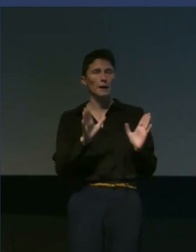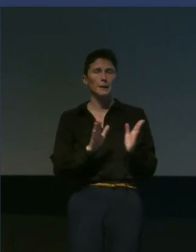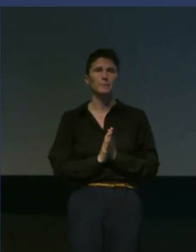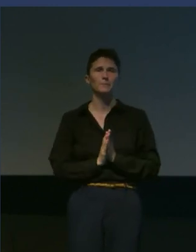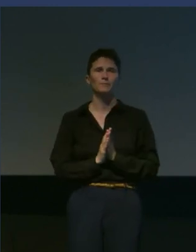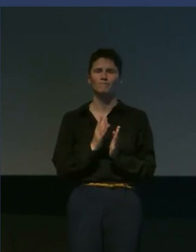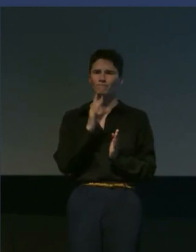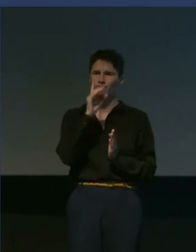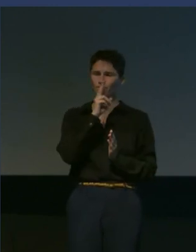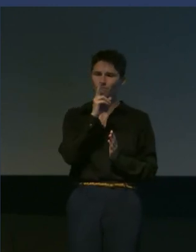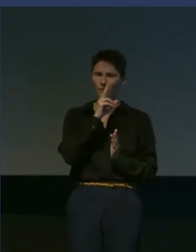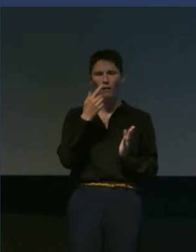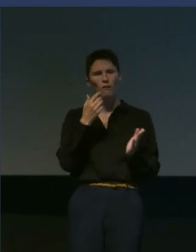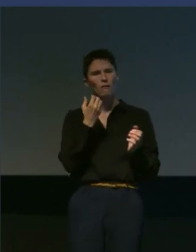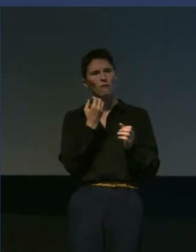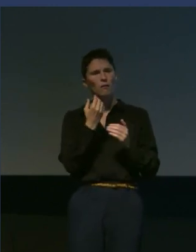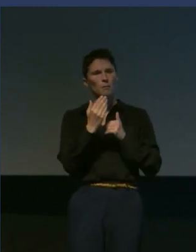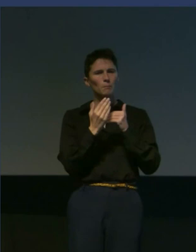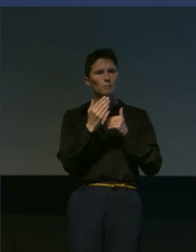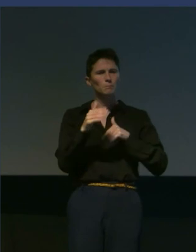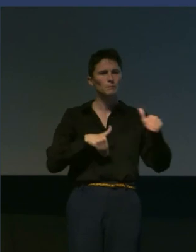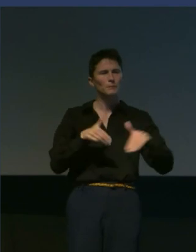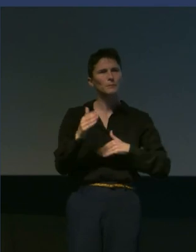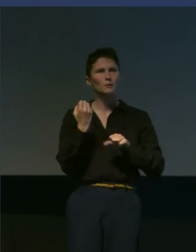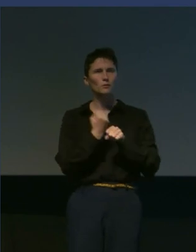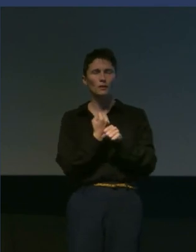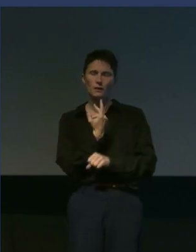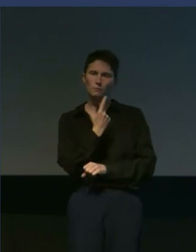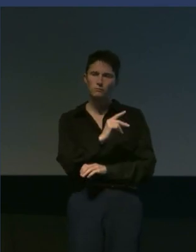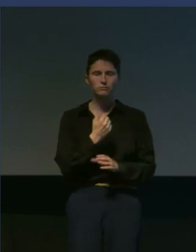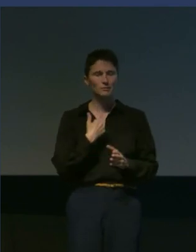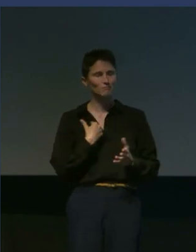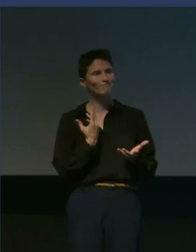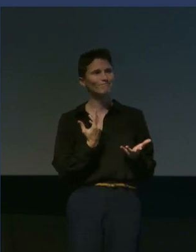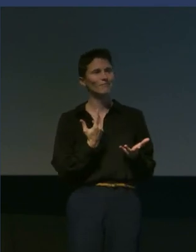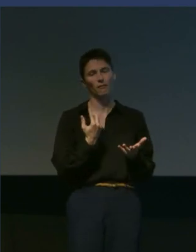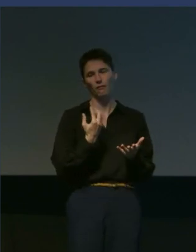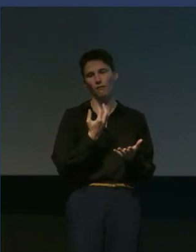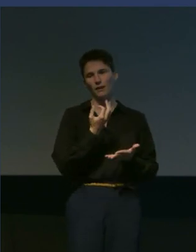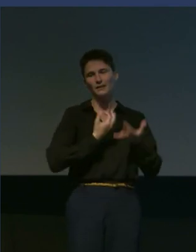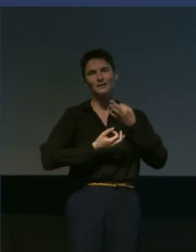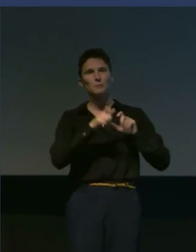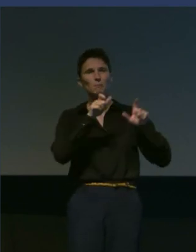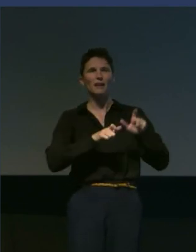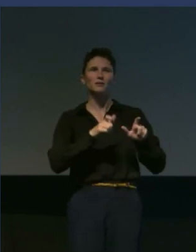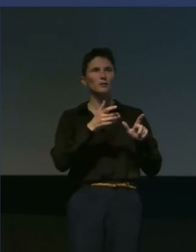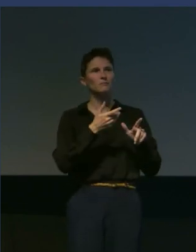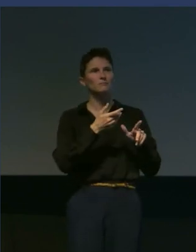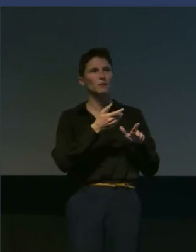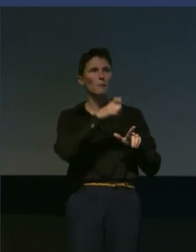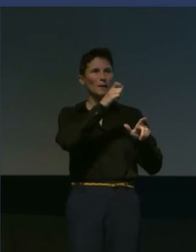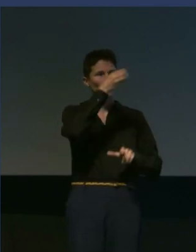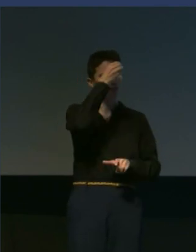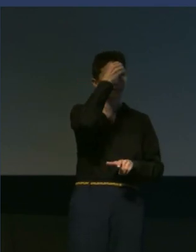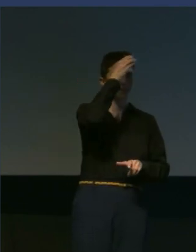c'est marrant, votre méthode de travail, c'est russe, ça me Tu parlais tout à l'heure des sachants, des non-sachants.